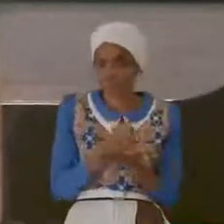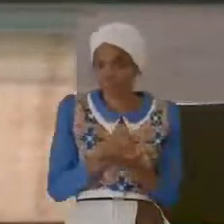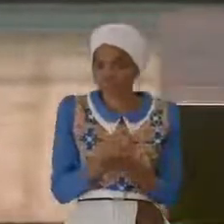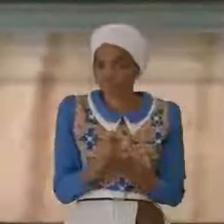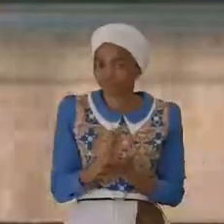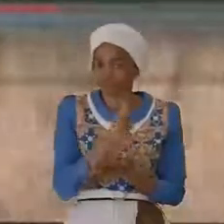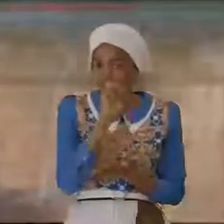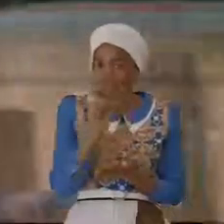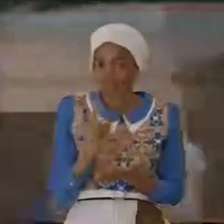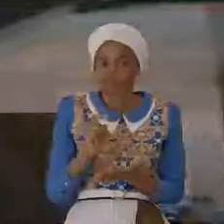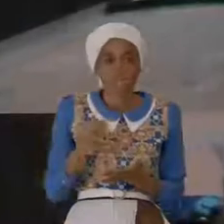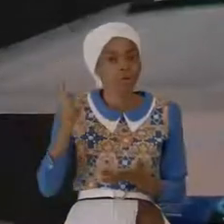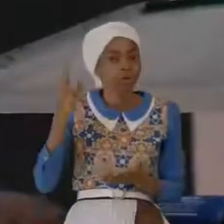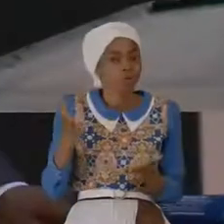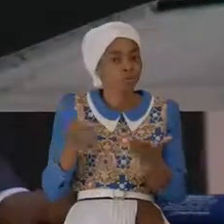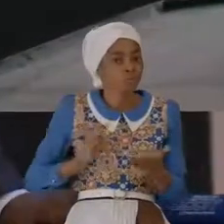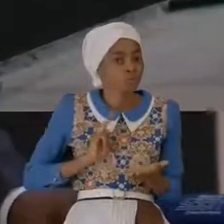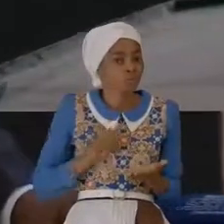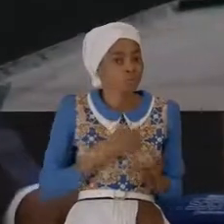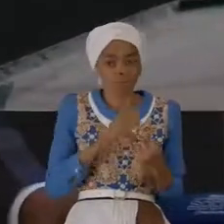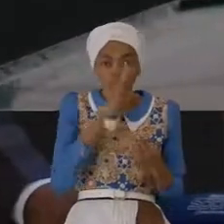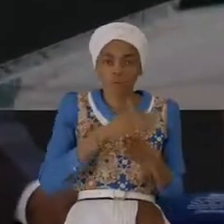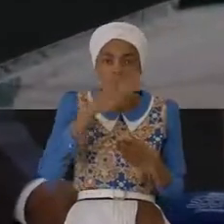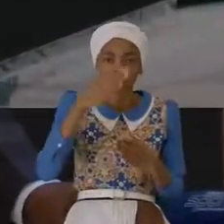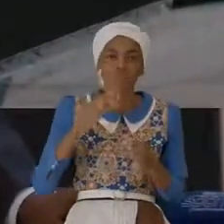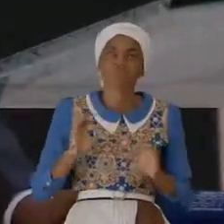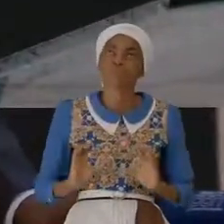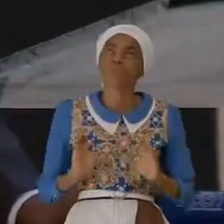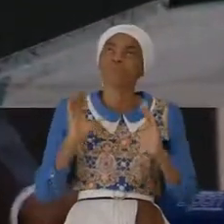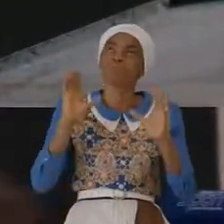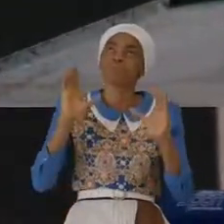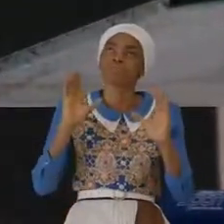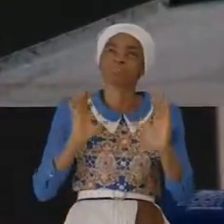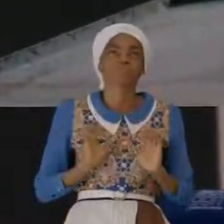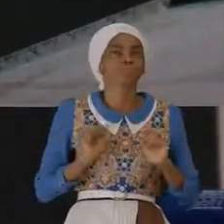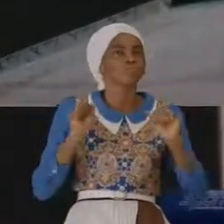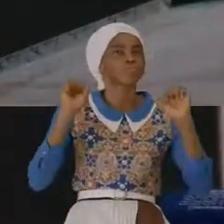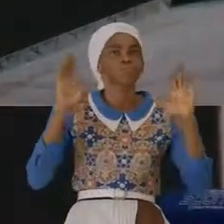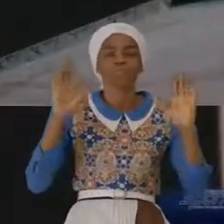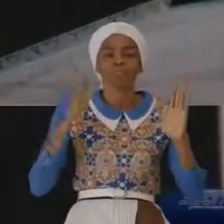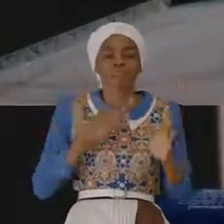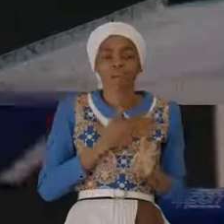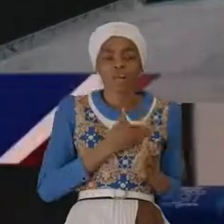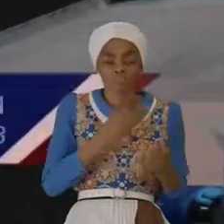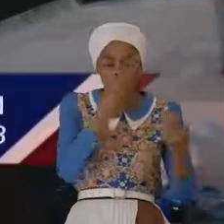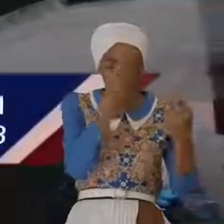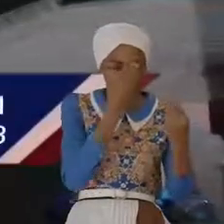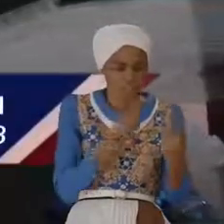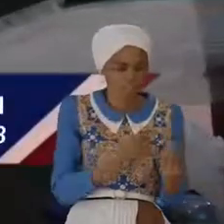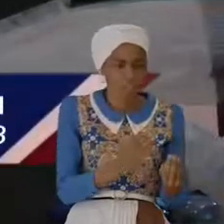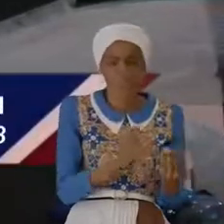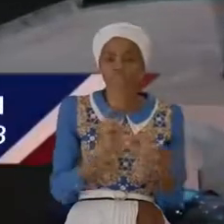vérité? Il veut que nous soyons totalement consacrés, totalement engagés, totalement dédiés,